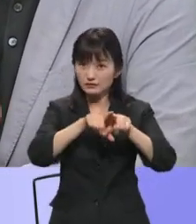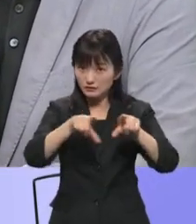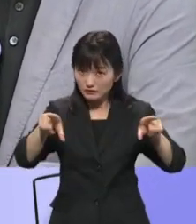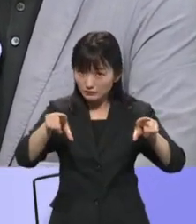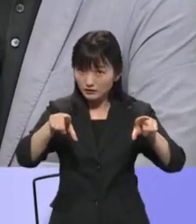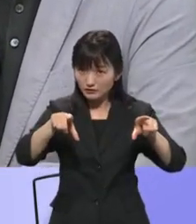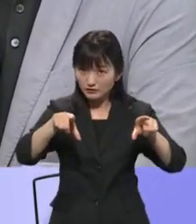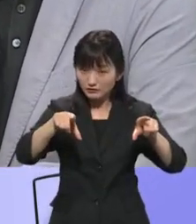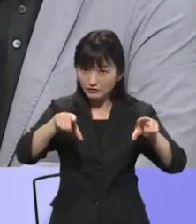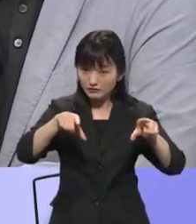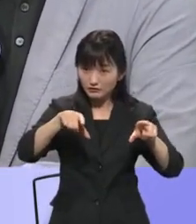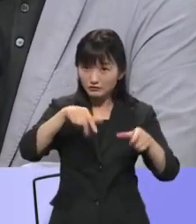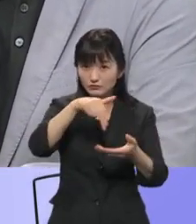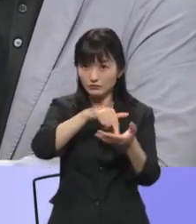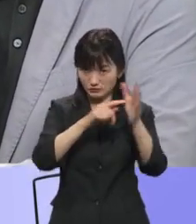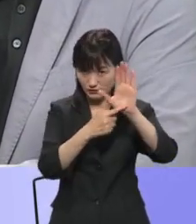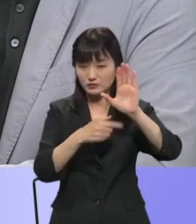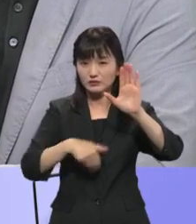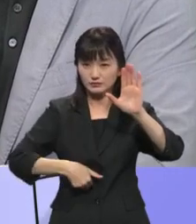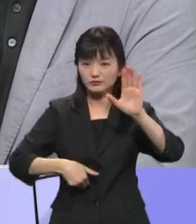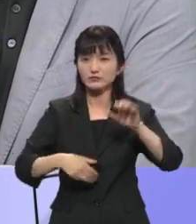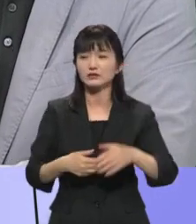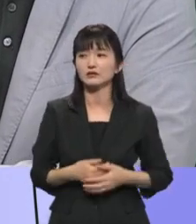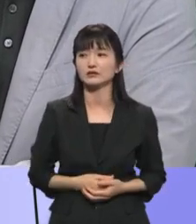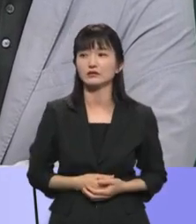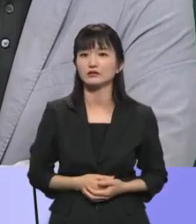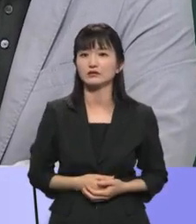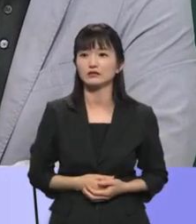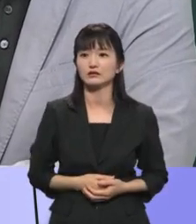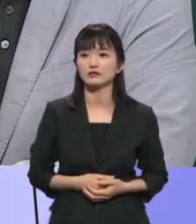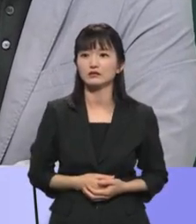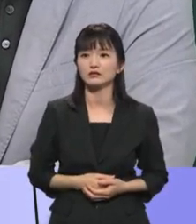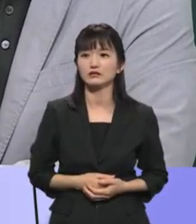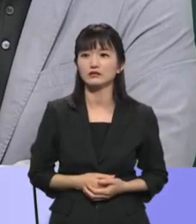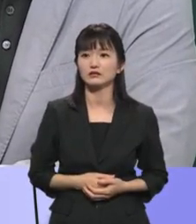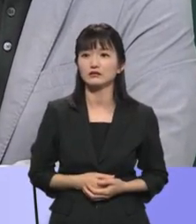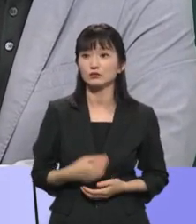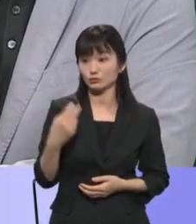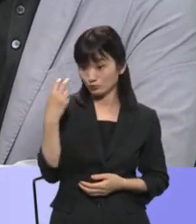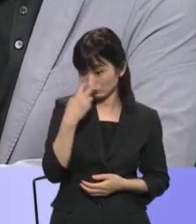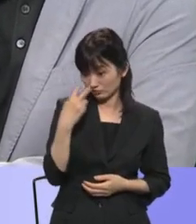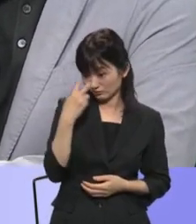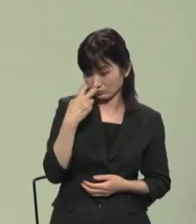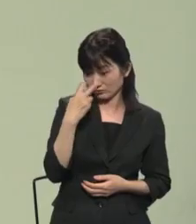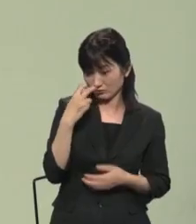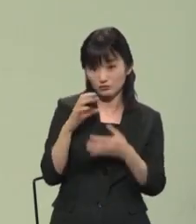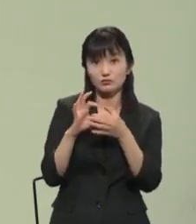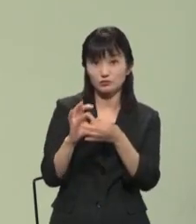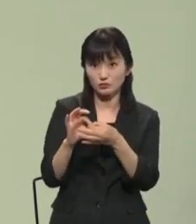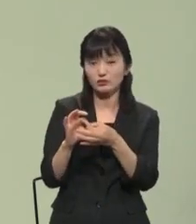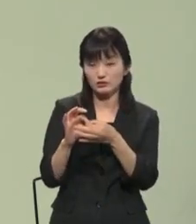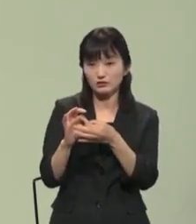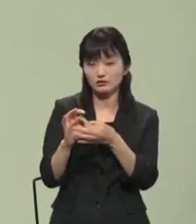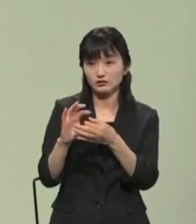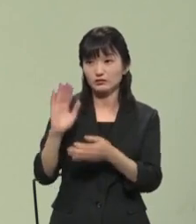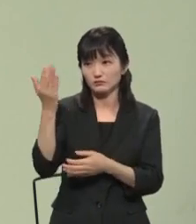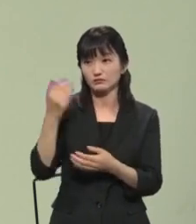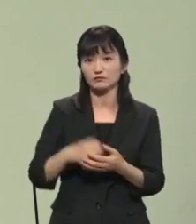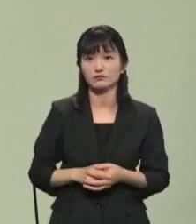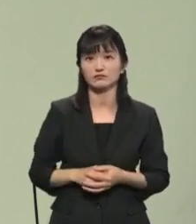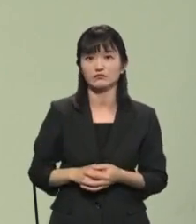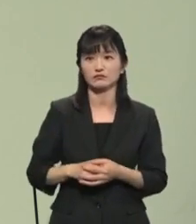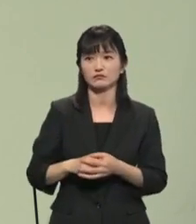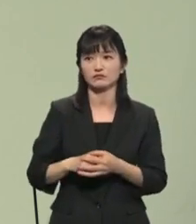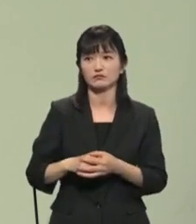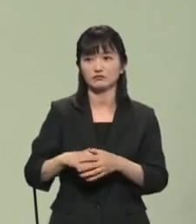더 나아가서 필요에 의해서는 저는 수사로 이것을 해결할 수밖에 없다 지금 국정조사를 냈지만 국정조사도